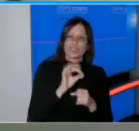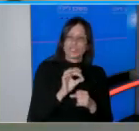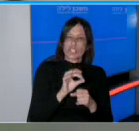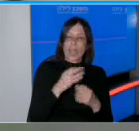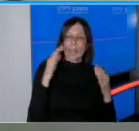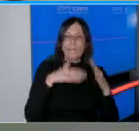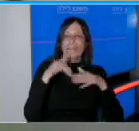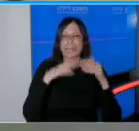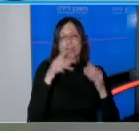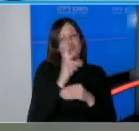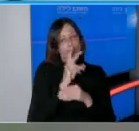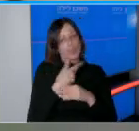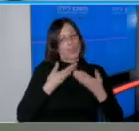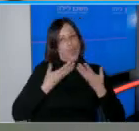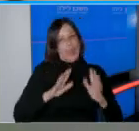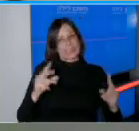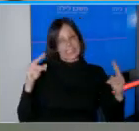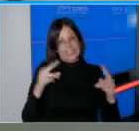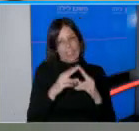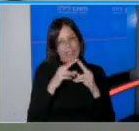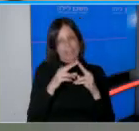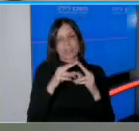בצרפת, בניס. לא שומעים.